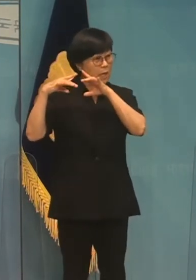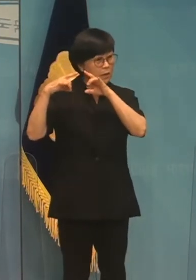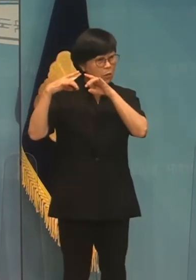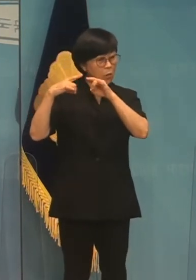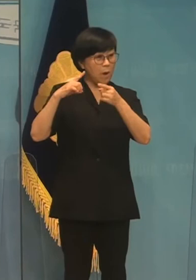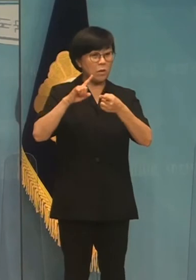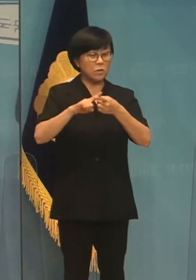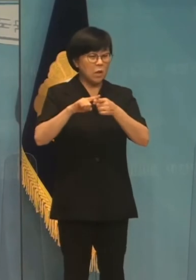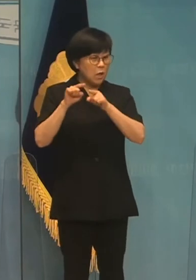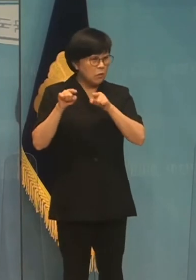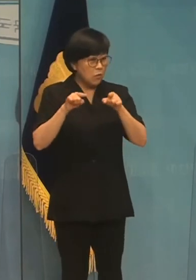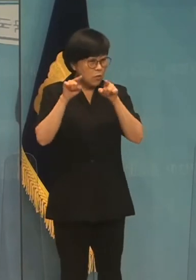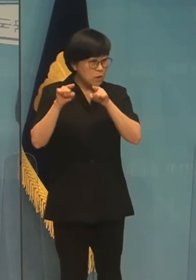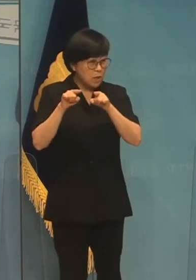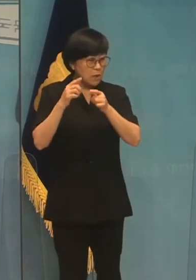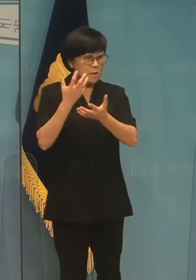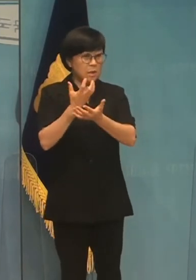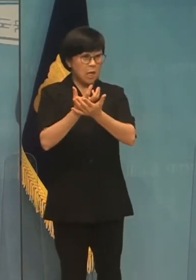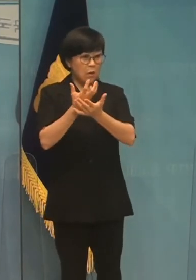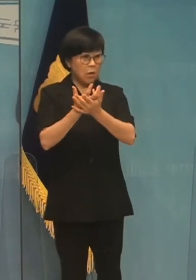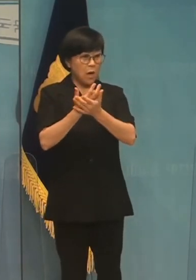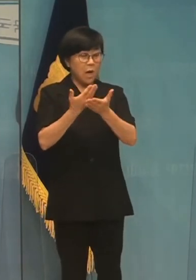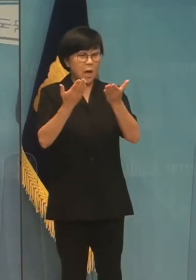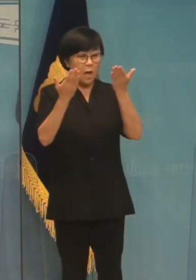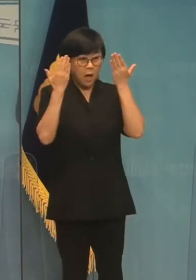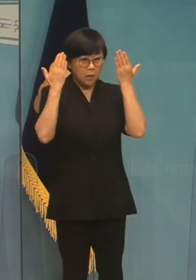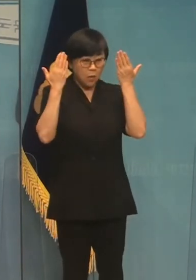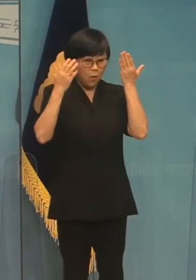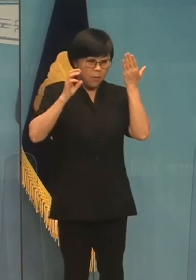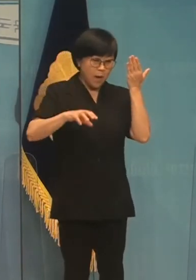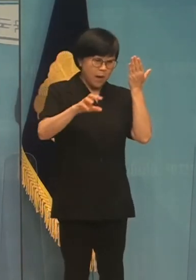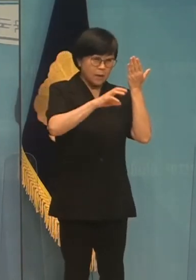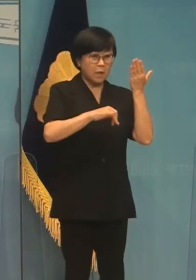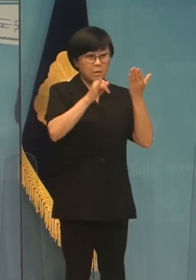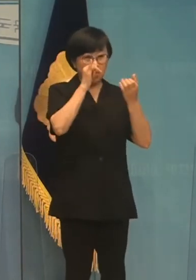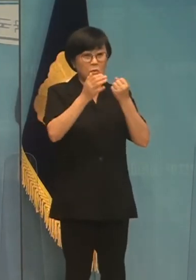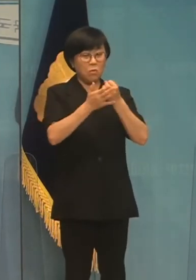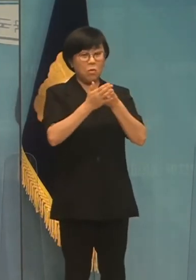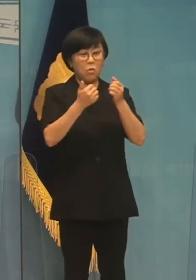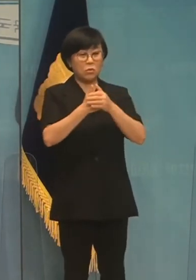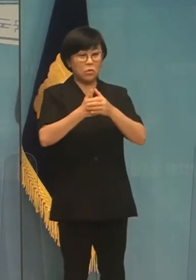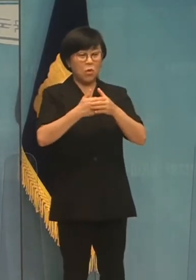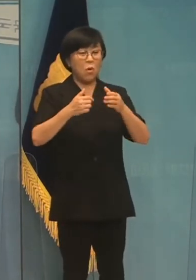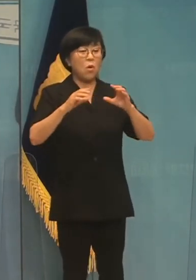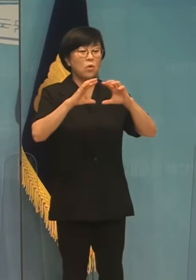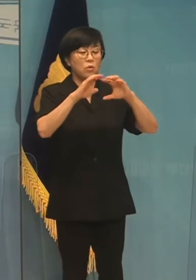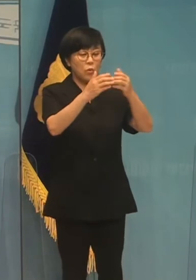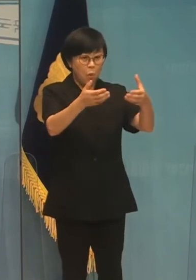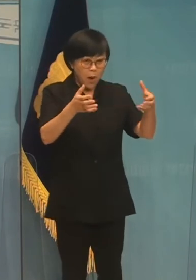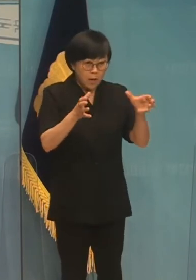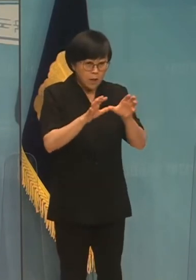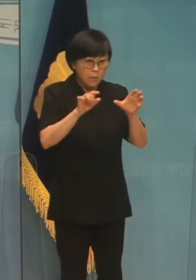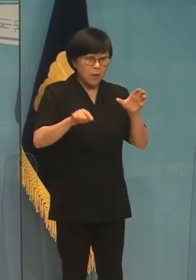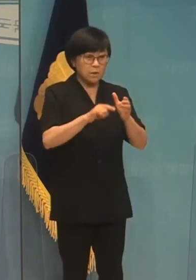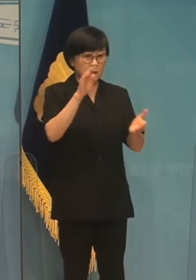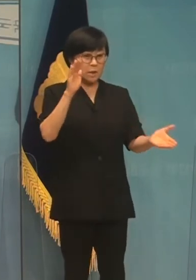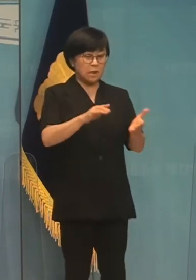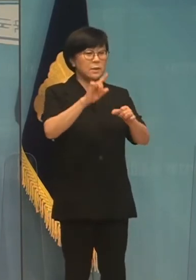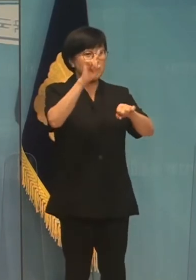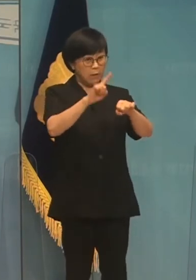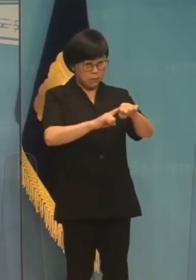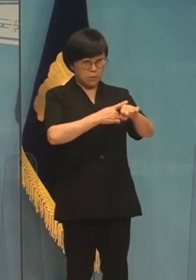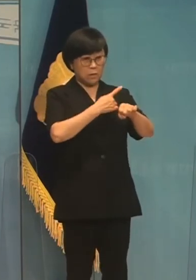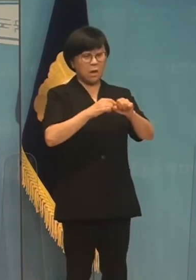방송을 녹취한 문건들이 학교마다 굴러다니고 서클방에서는 학생들이